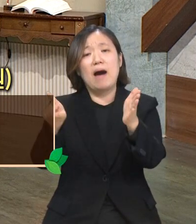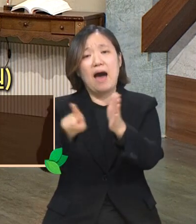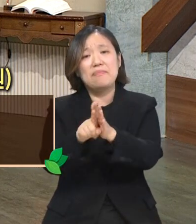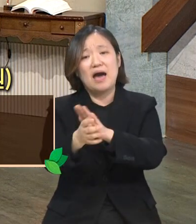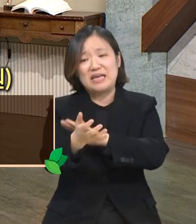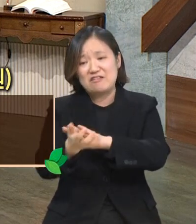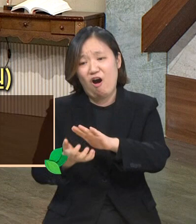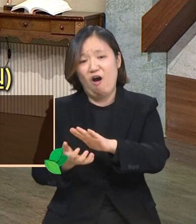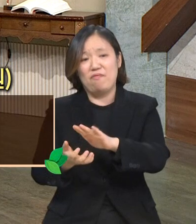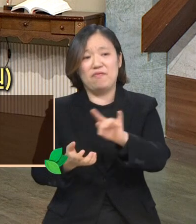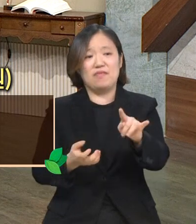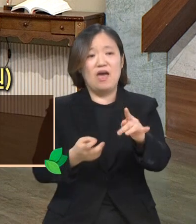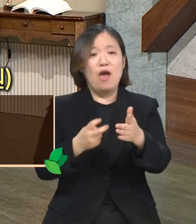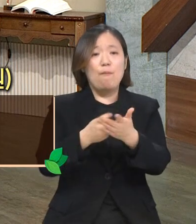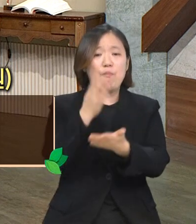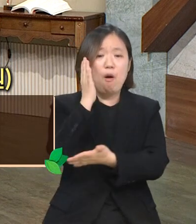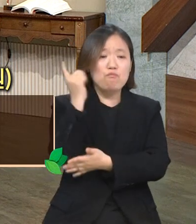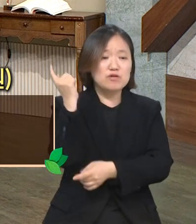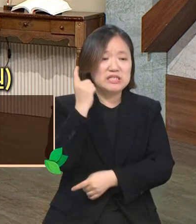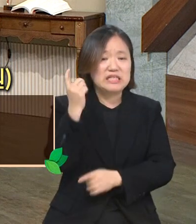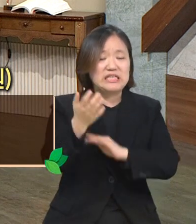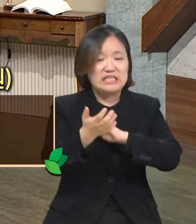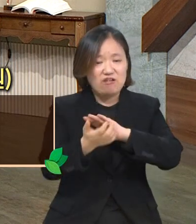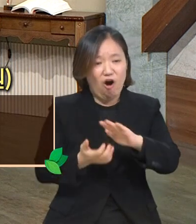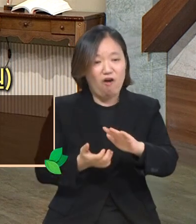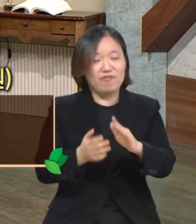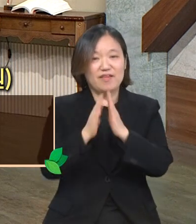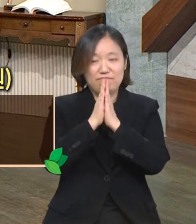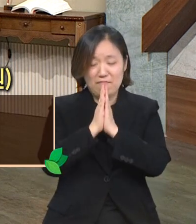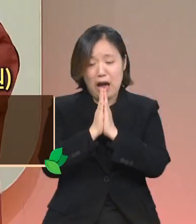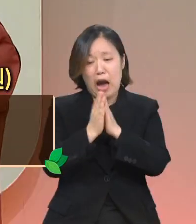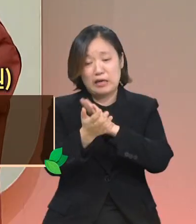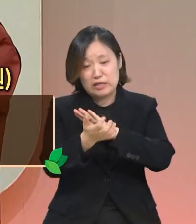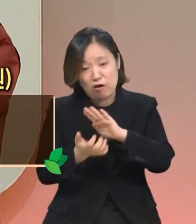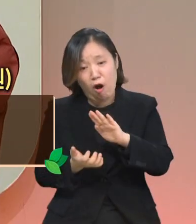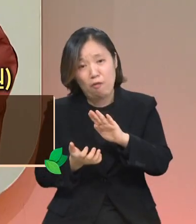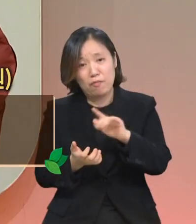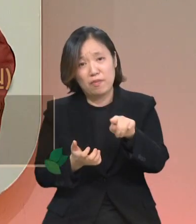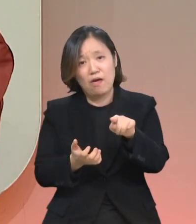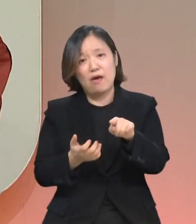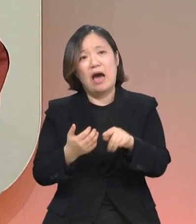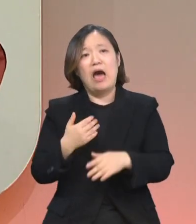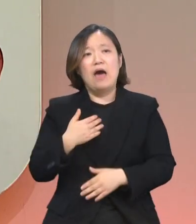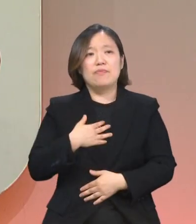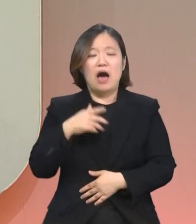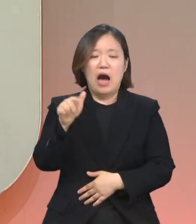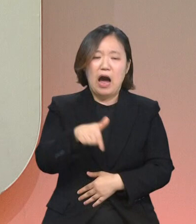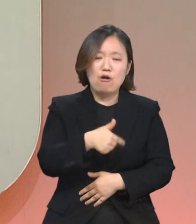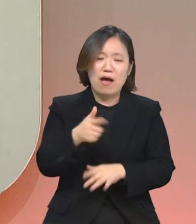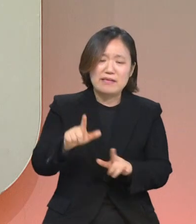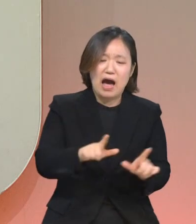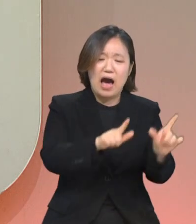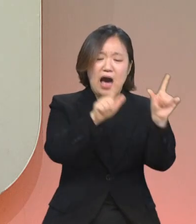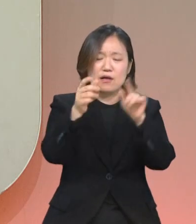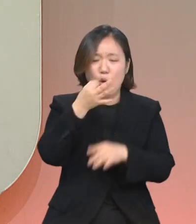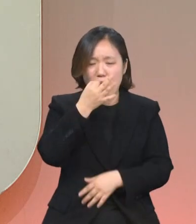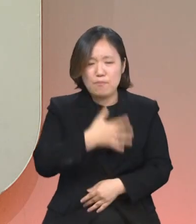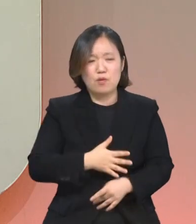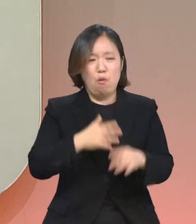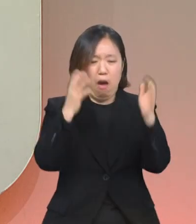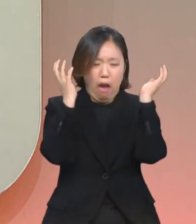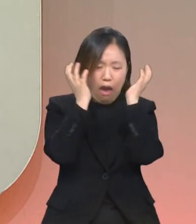하더라도 기도하게 전까지만 하더라도 하루하루 사는게 괴롭고 힘들고 남편도